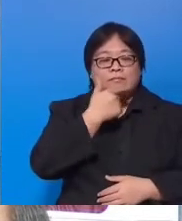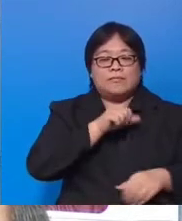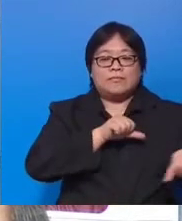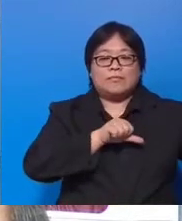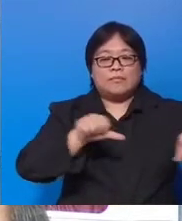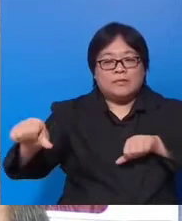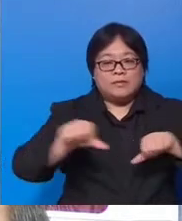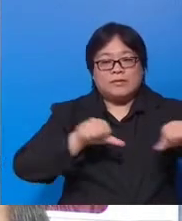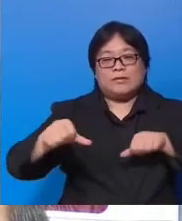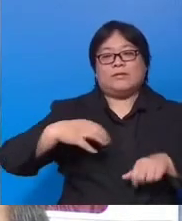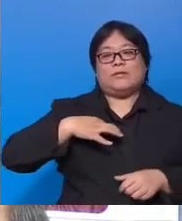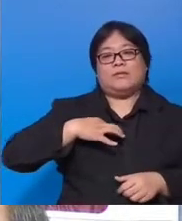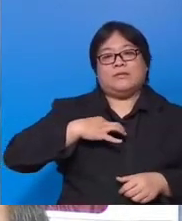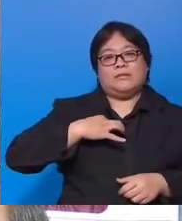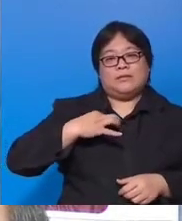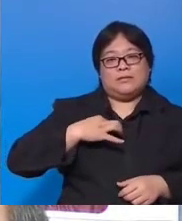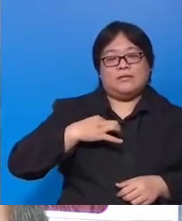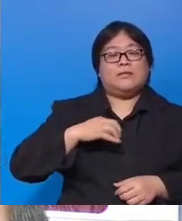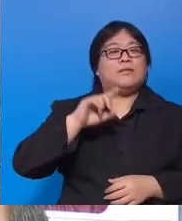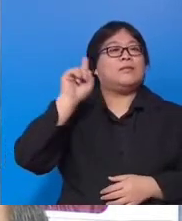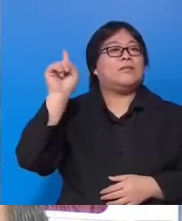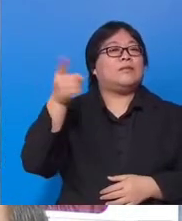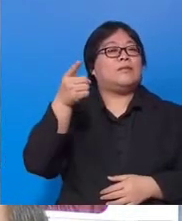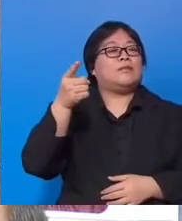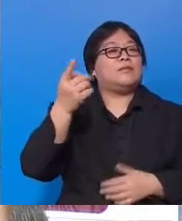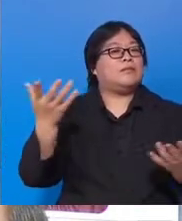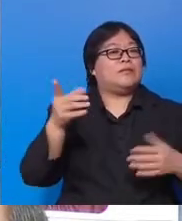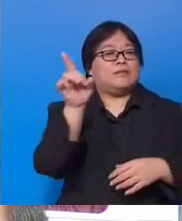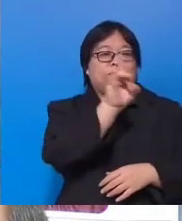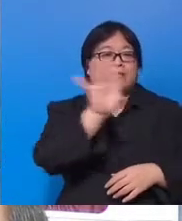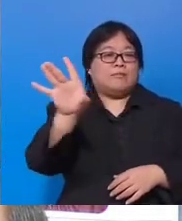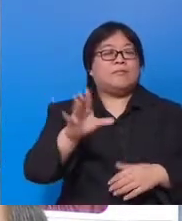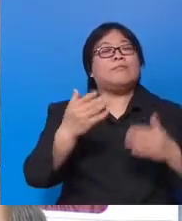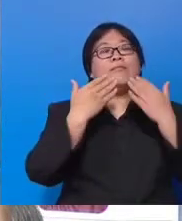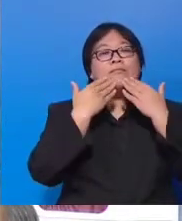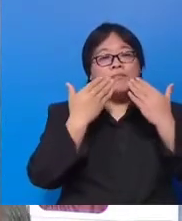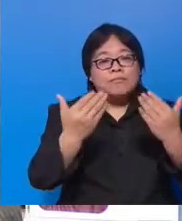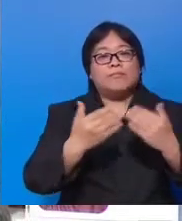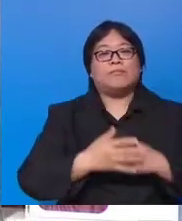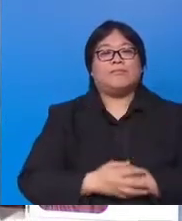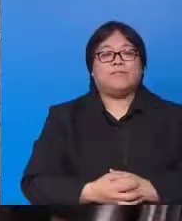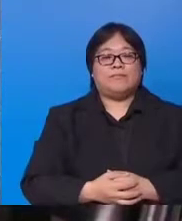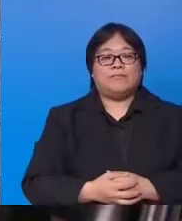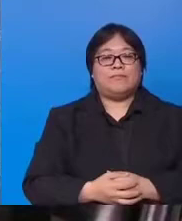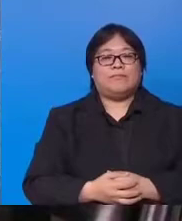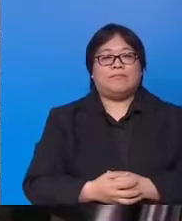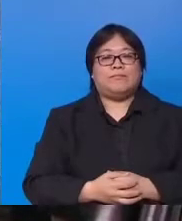aktiviti kesukarelawanan hanya bersifat one-off. Terima kasih.